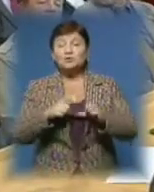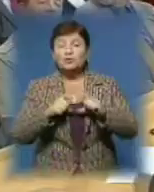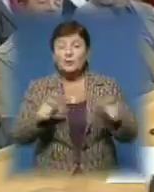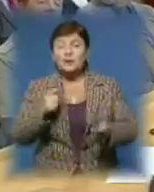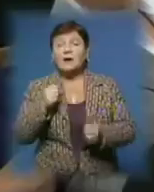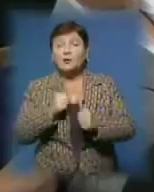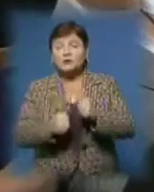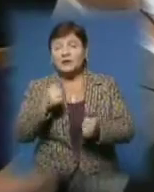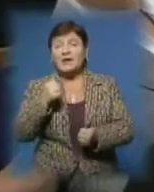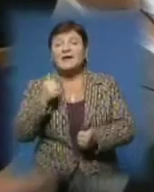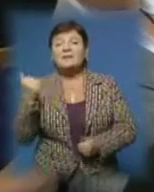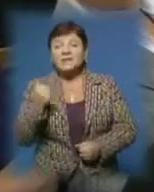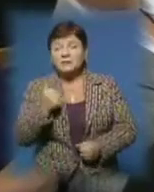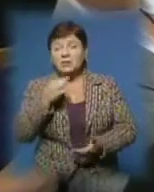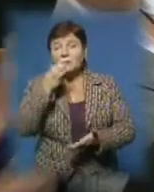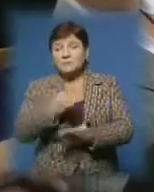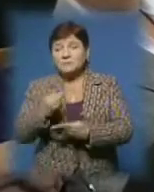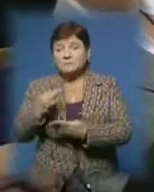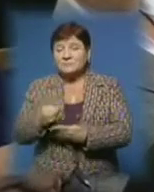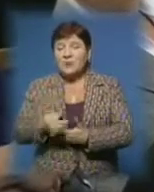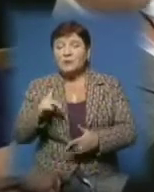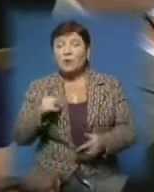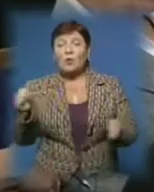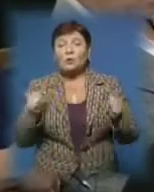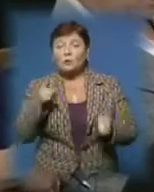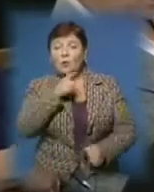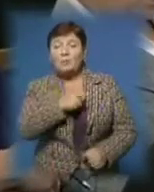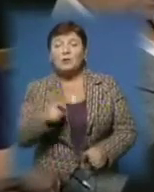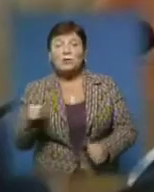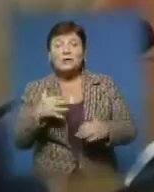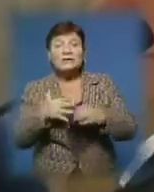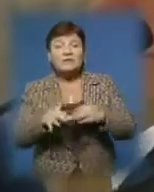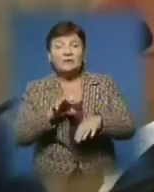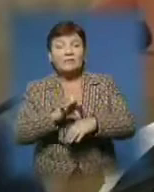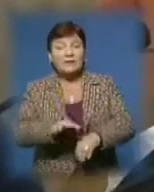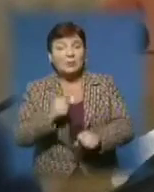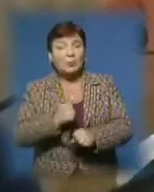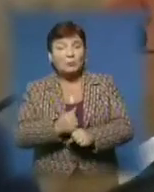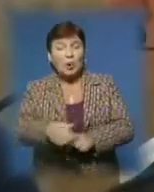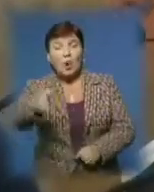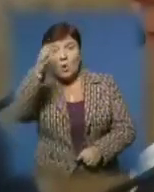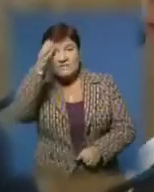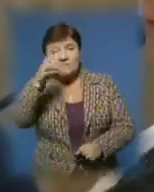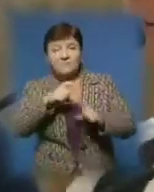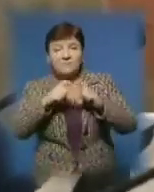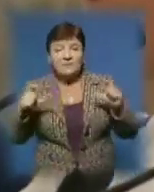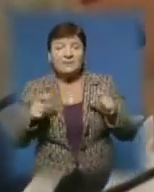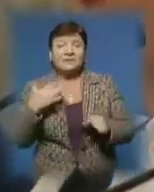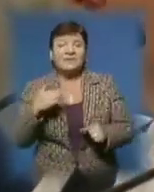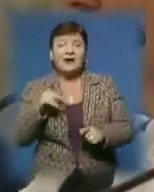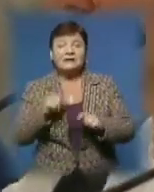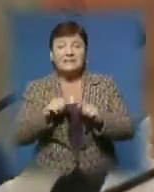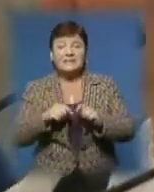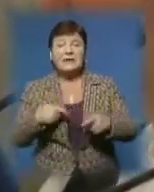звітувати щотижнево, аби ретельно підготуватися до холодного періоду. Серед нововведень у роботі закладів освіти – введення в дію